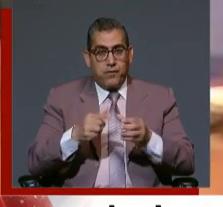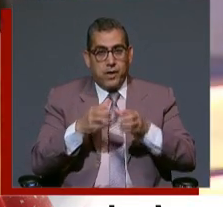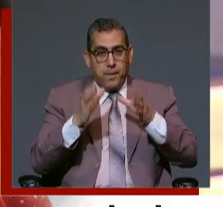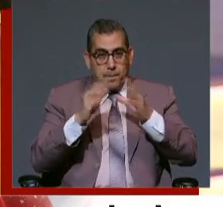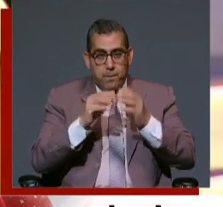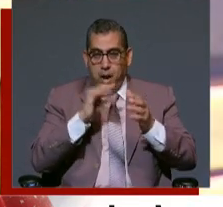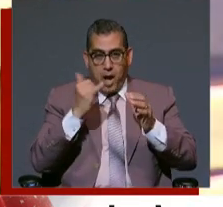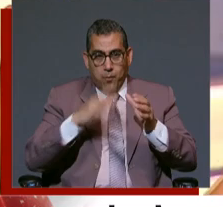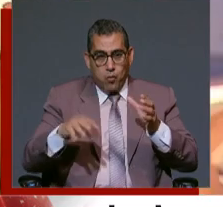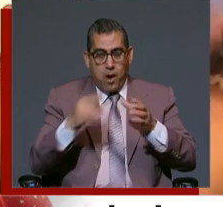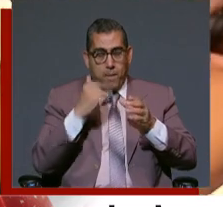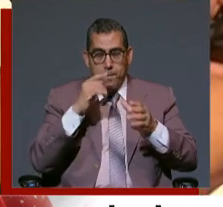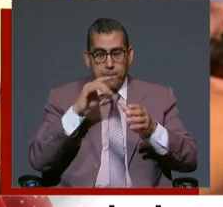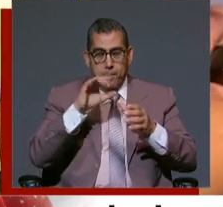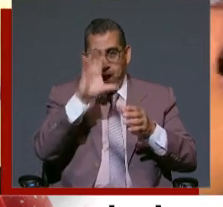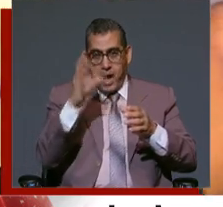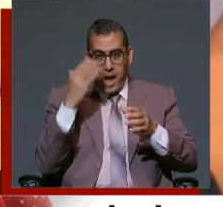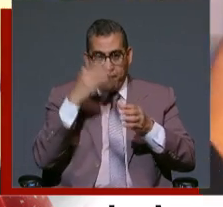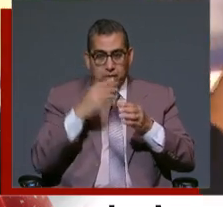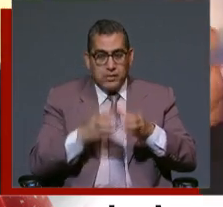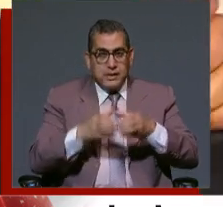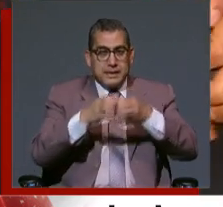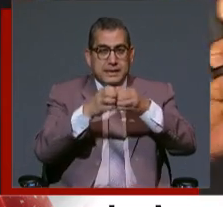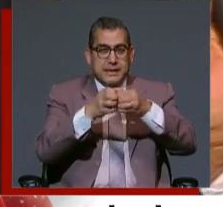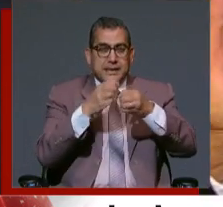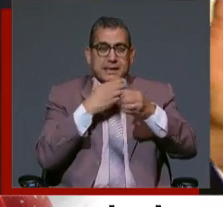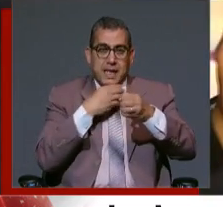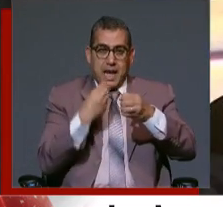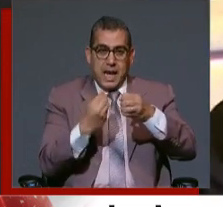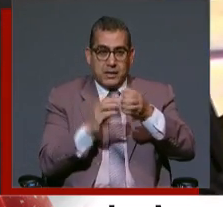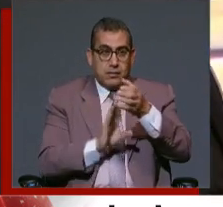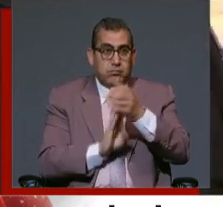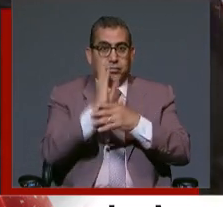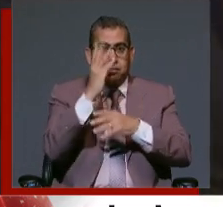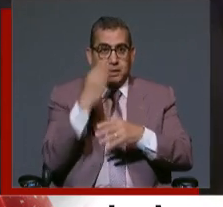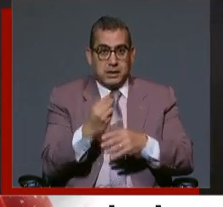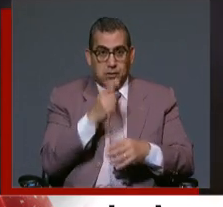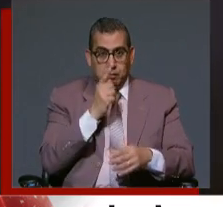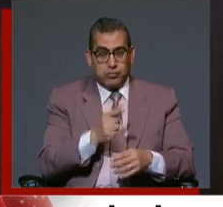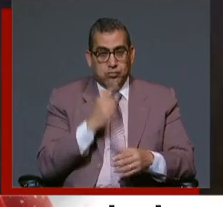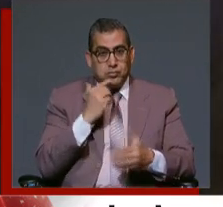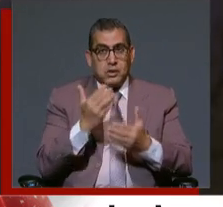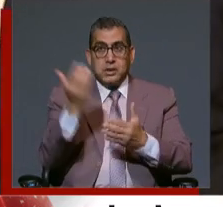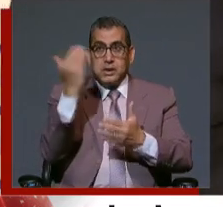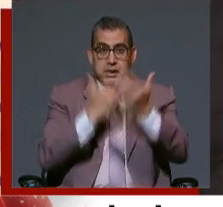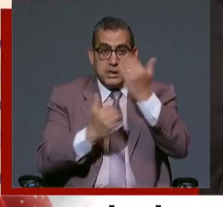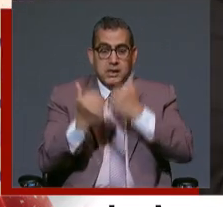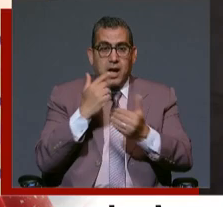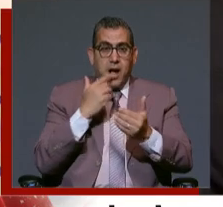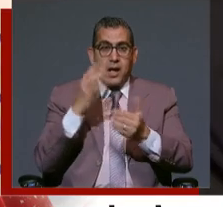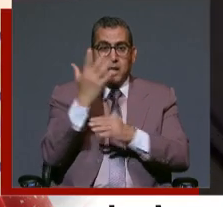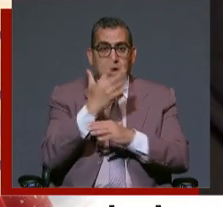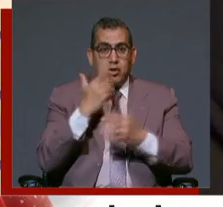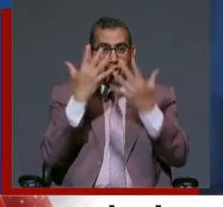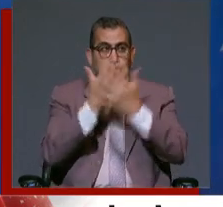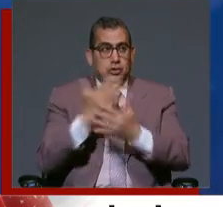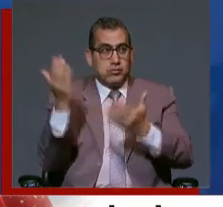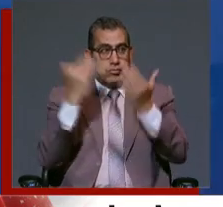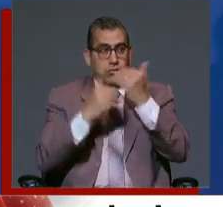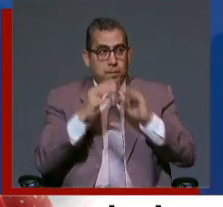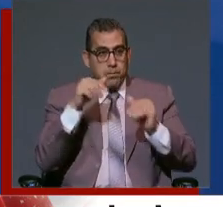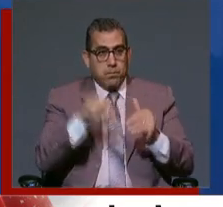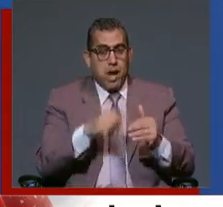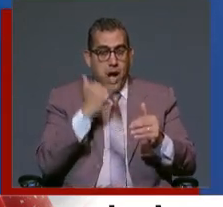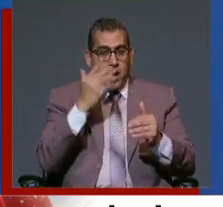يمر، لكن ننتظر. طب مسألة التنمية المستدامة وجذب الاستثمارات إلى القارة الأفريقية خاصة من القطاع الخاص، وليس